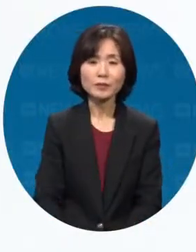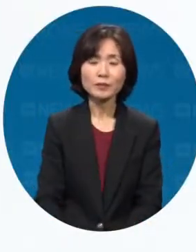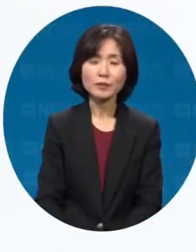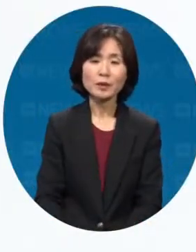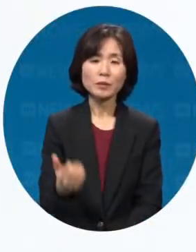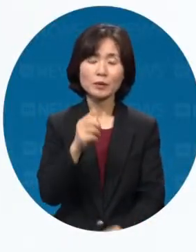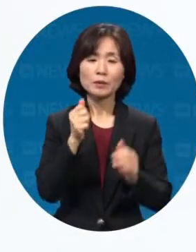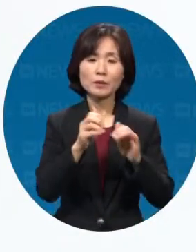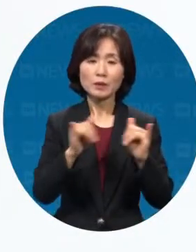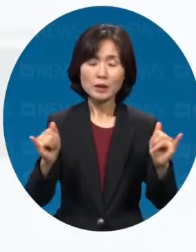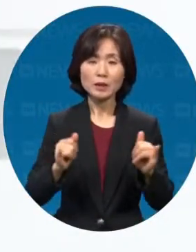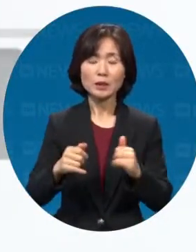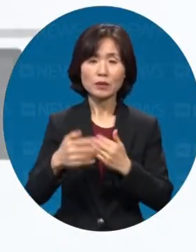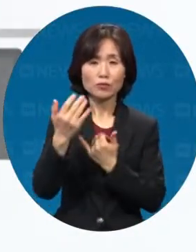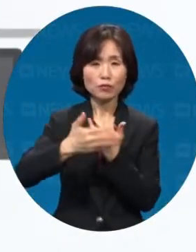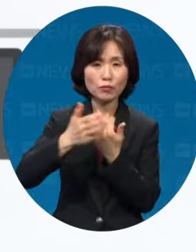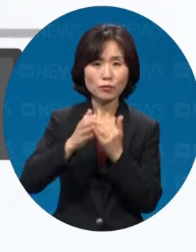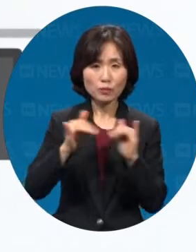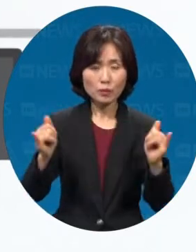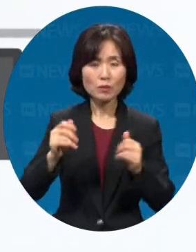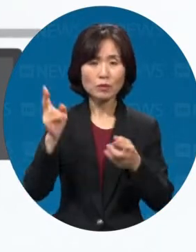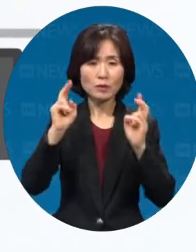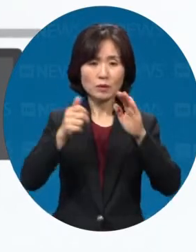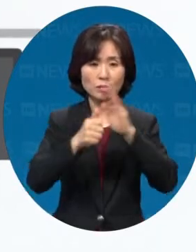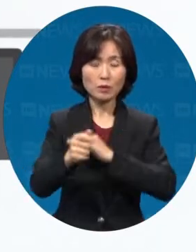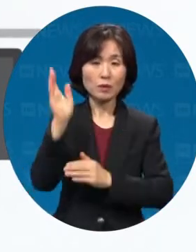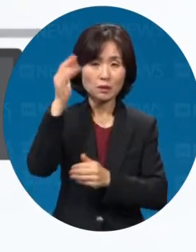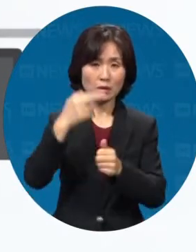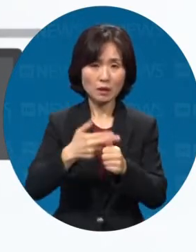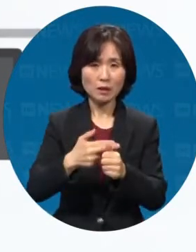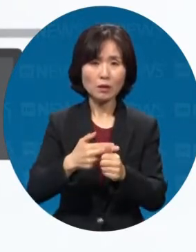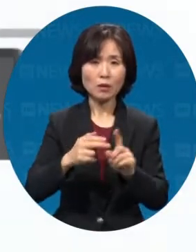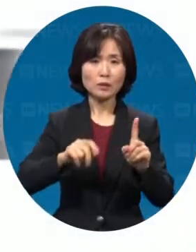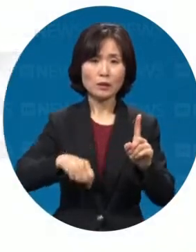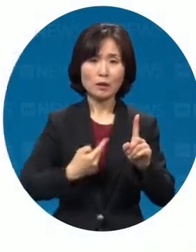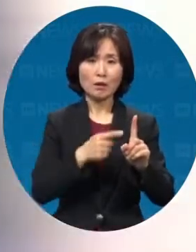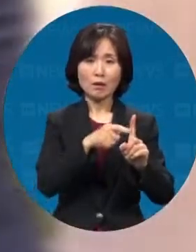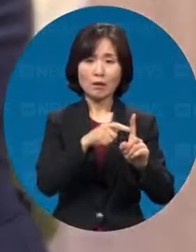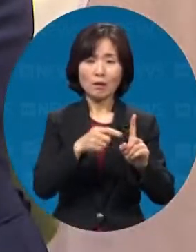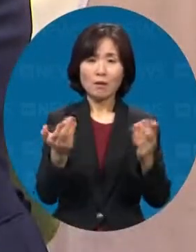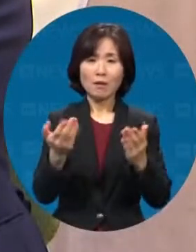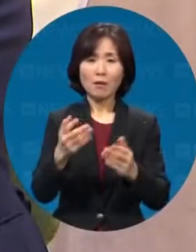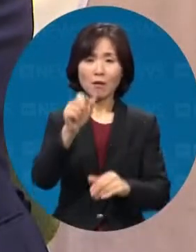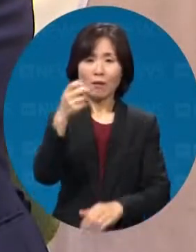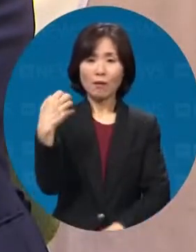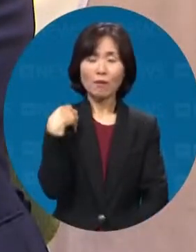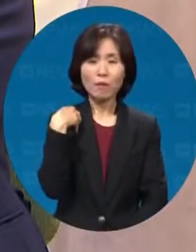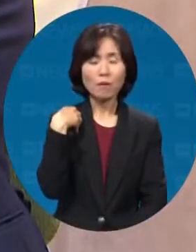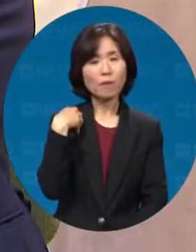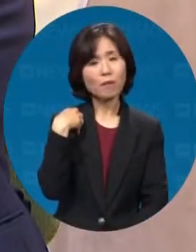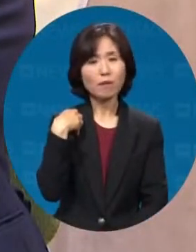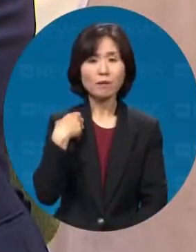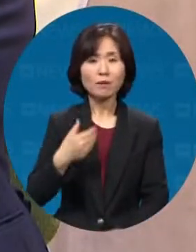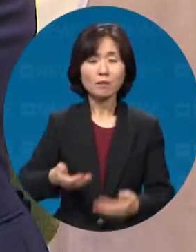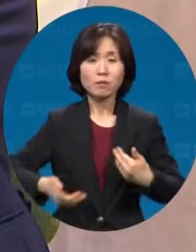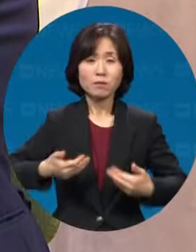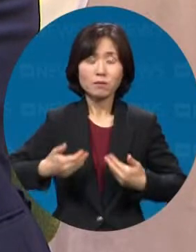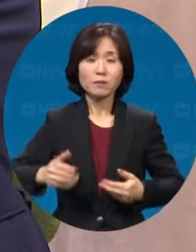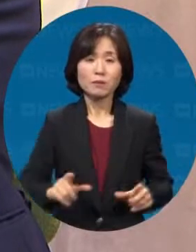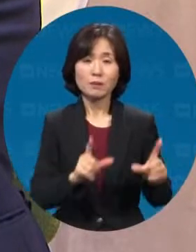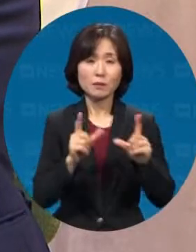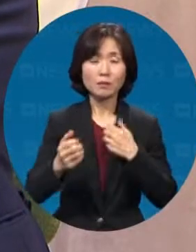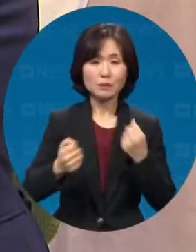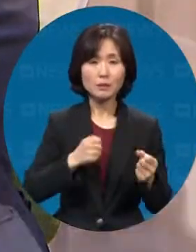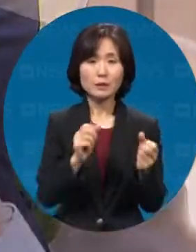변호사, 유튜버, 회사 대표, 강사, 작가로 1인 5역의 이윤규 씨. 하지만 바쁜 일상 속에서도